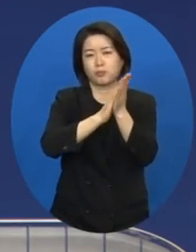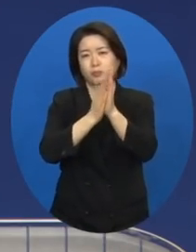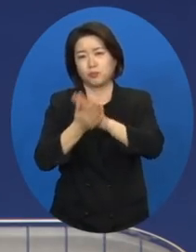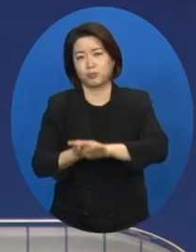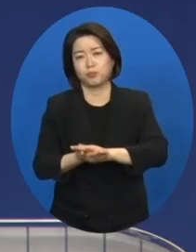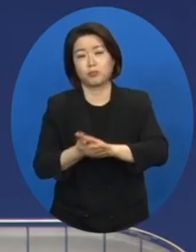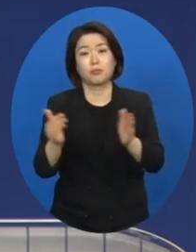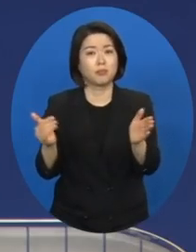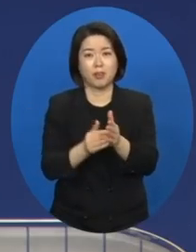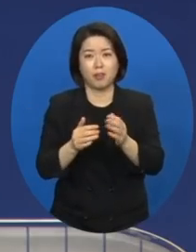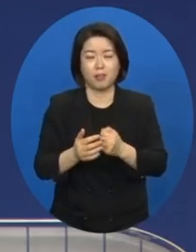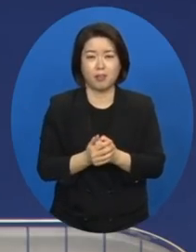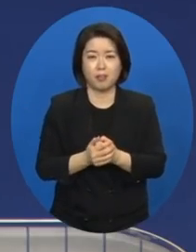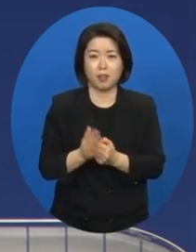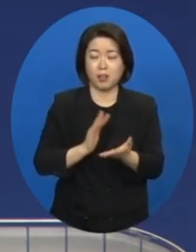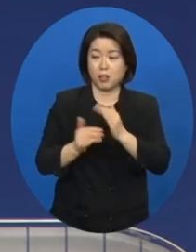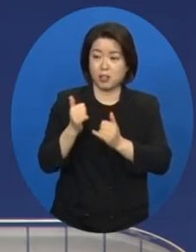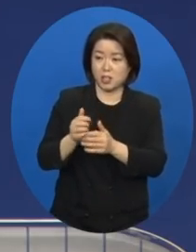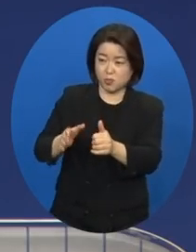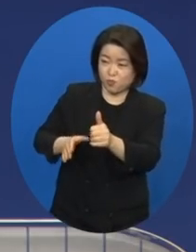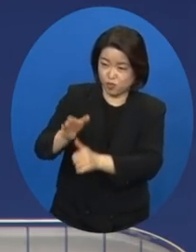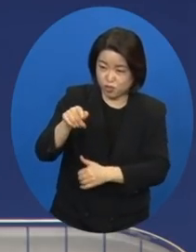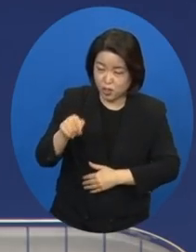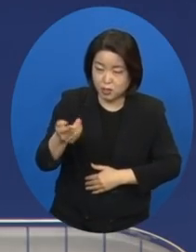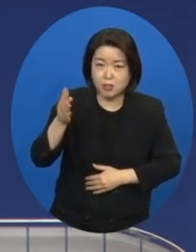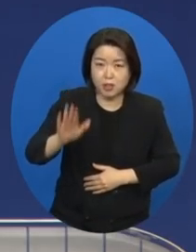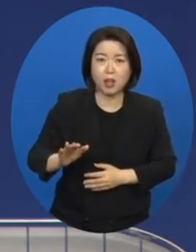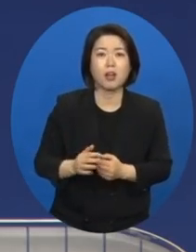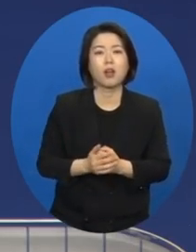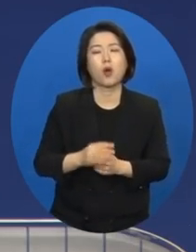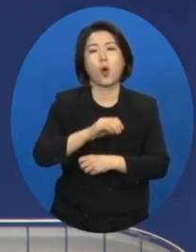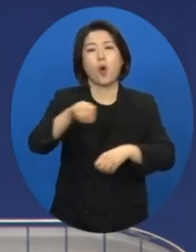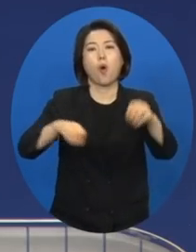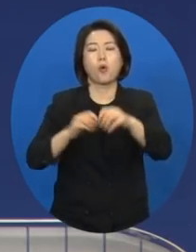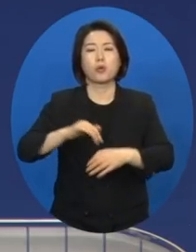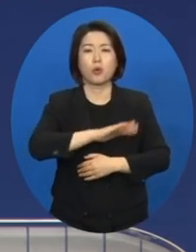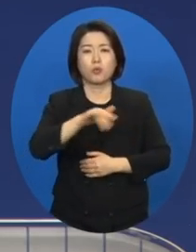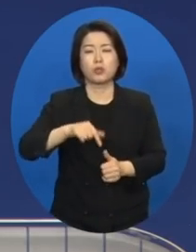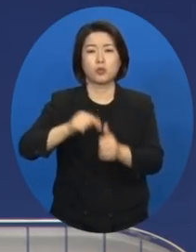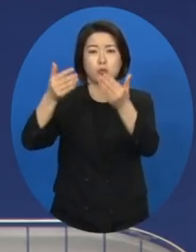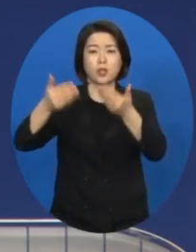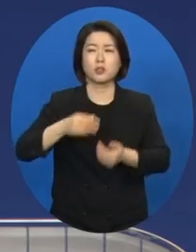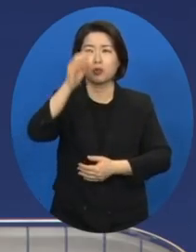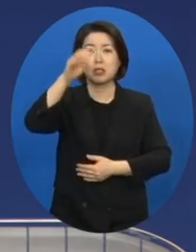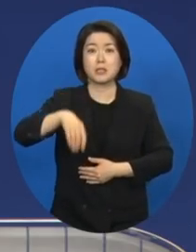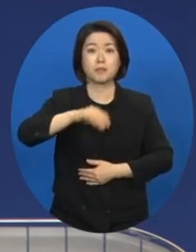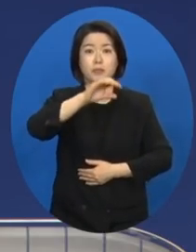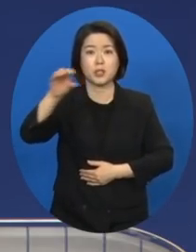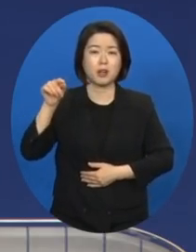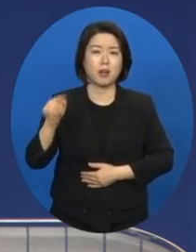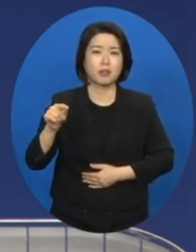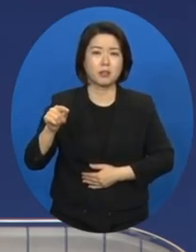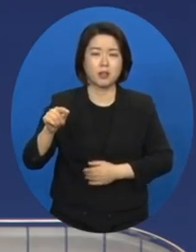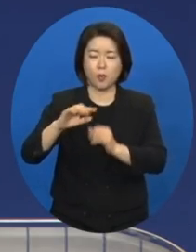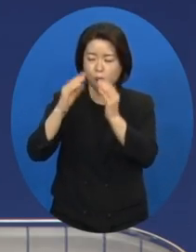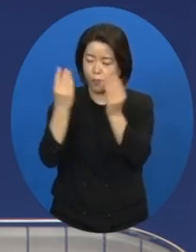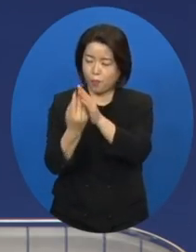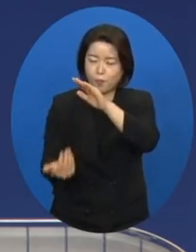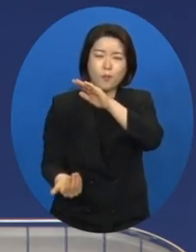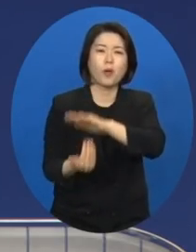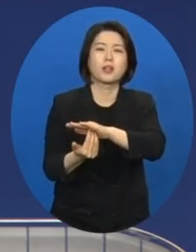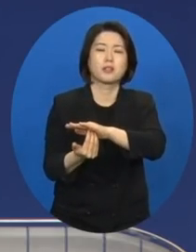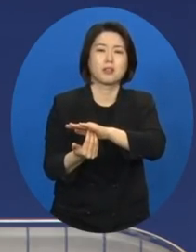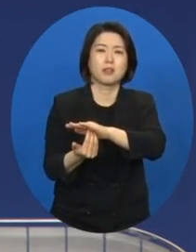예수님을 죽이려고 했는데 예수님을 죽인 것이 오히려 우리를 구원하시는 십자가의 그 구원의 완성, It